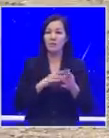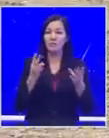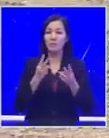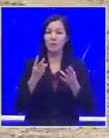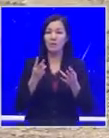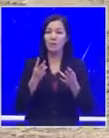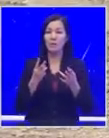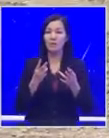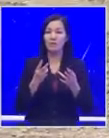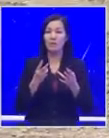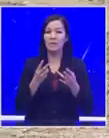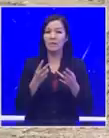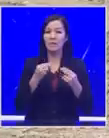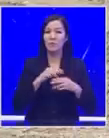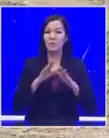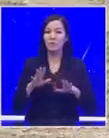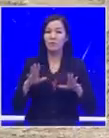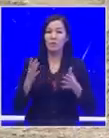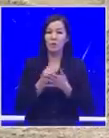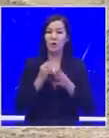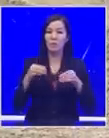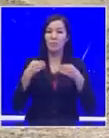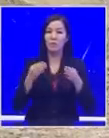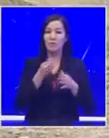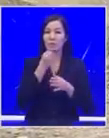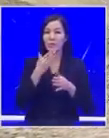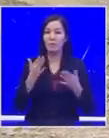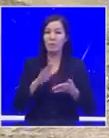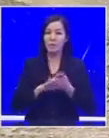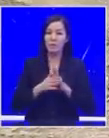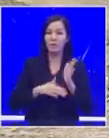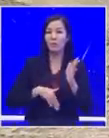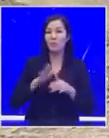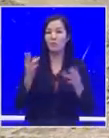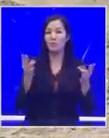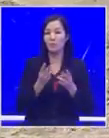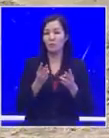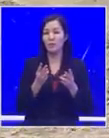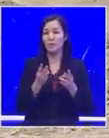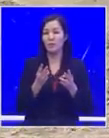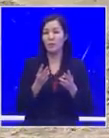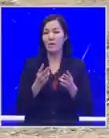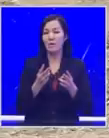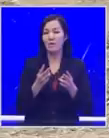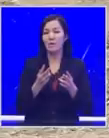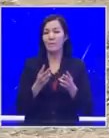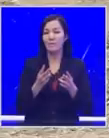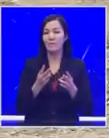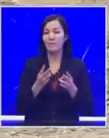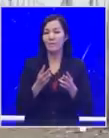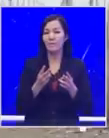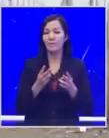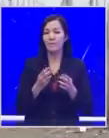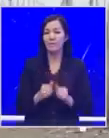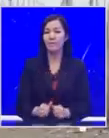Сол біз елдерге енді жұмыс орын тауып беріп, енді жақсы күн көруге енді үкіметтен көп жұмыс жасалып